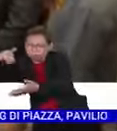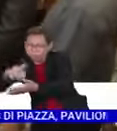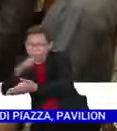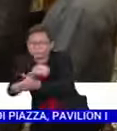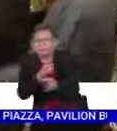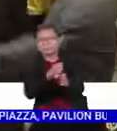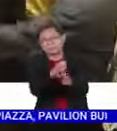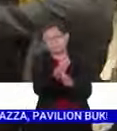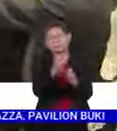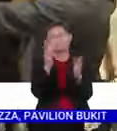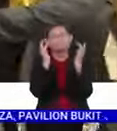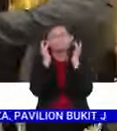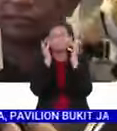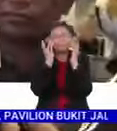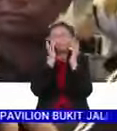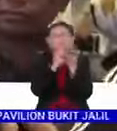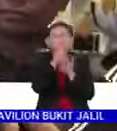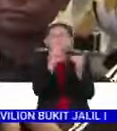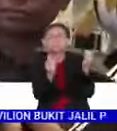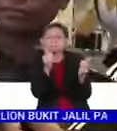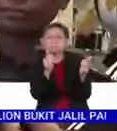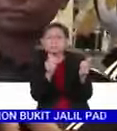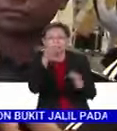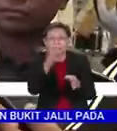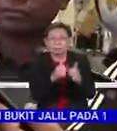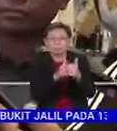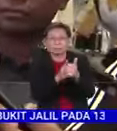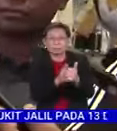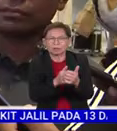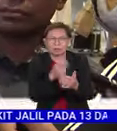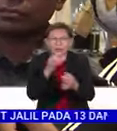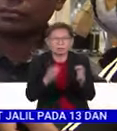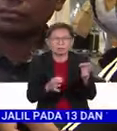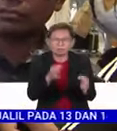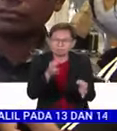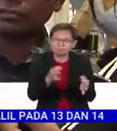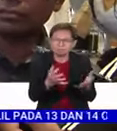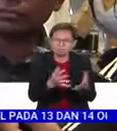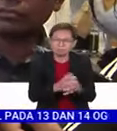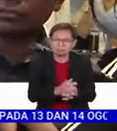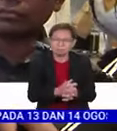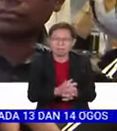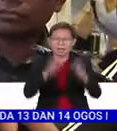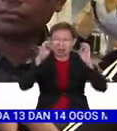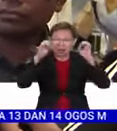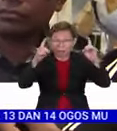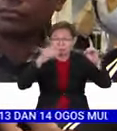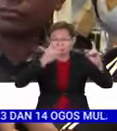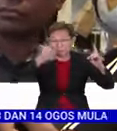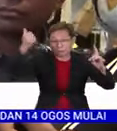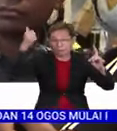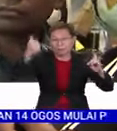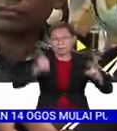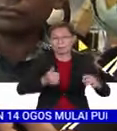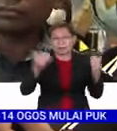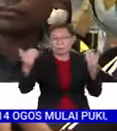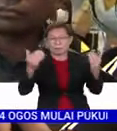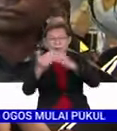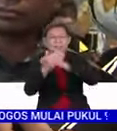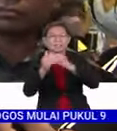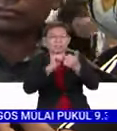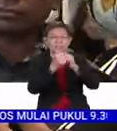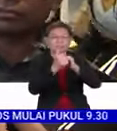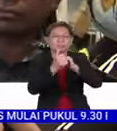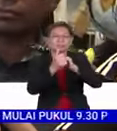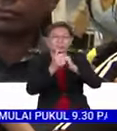dan kariernya. Kalau nak diikutkan daripada Auburn, diorang punya segi akademik lagi baguslah berbanding dengan universiti-universiti sukan